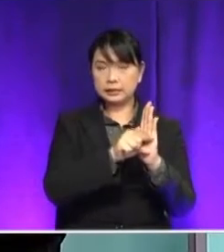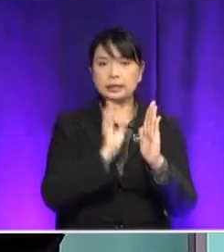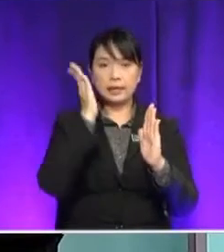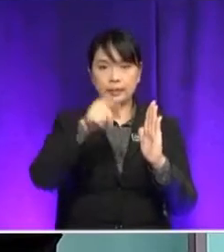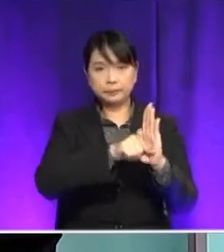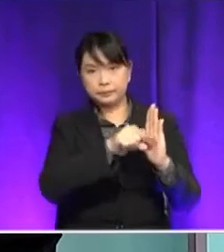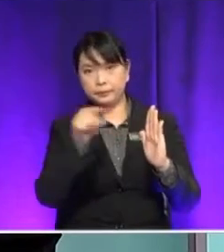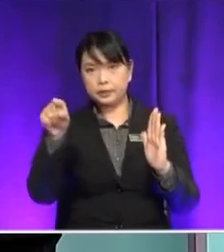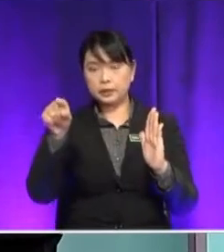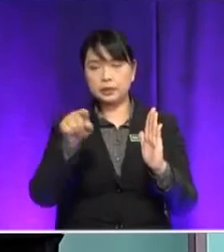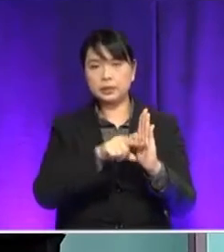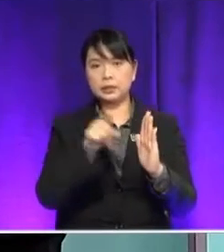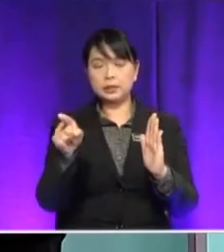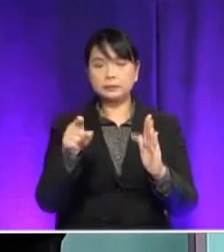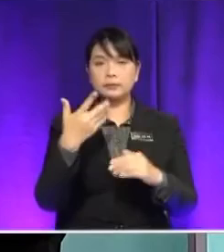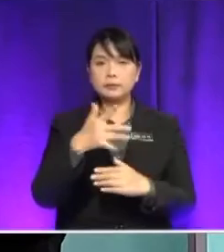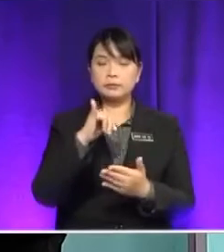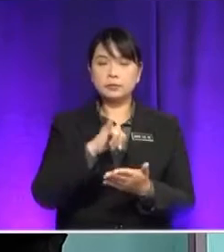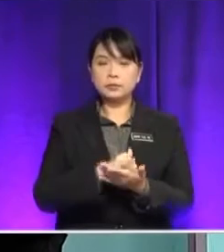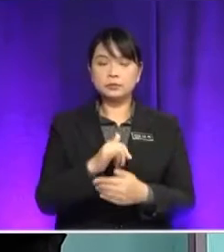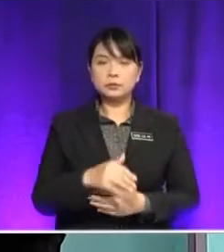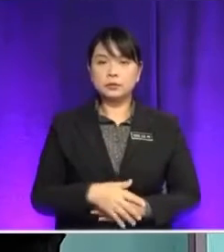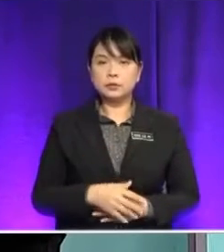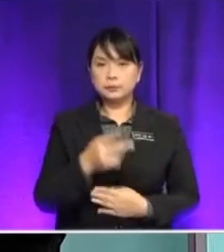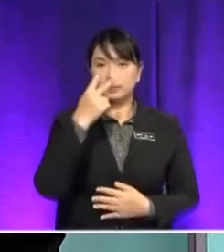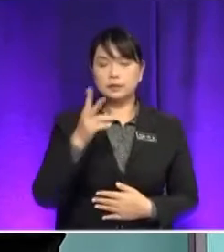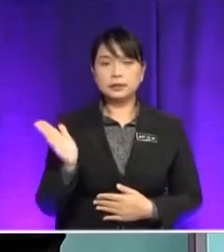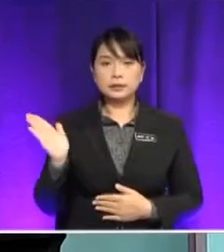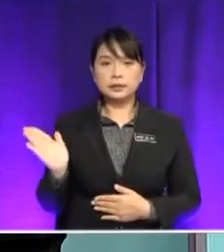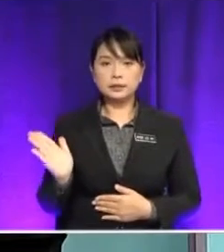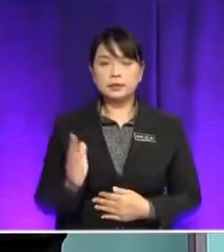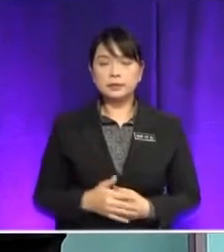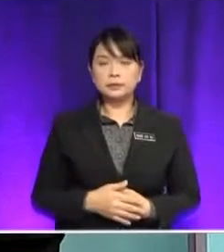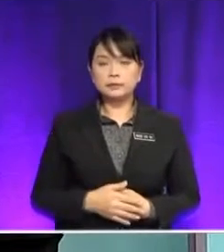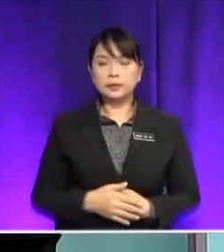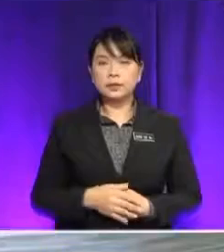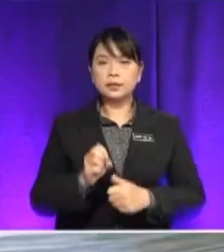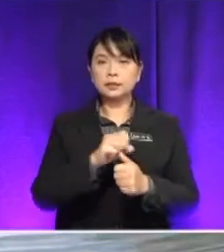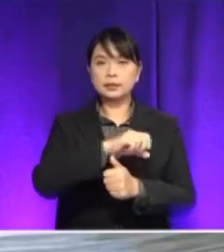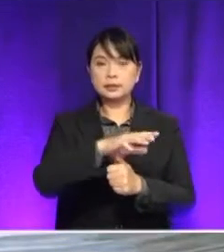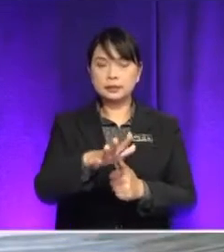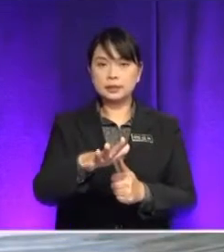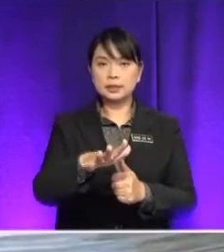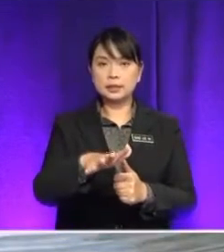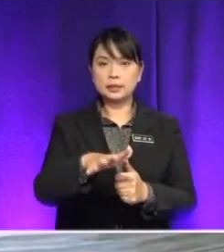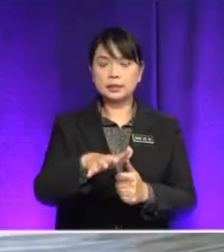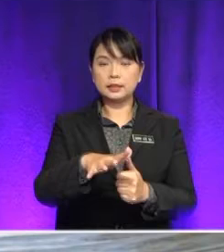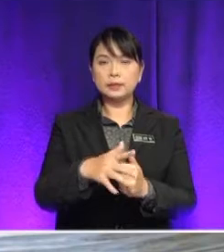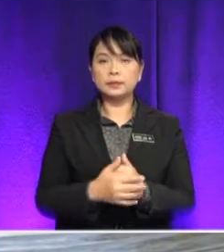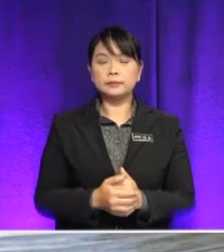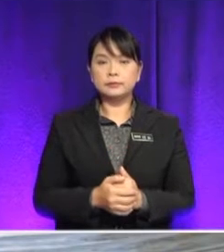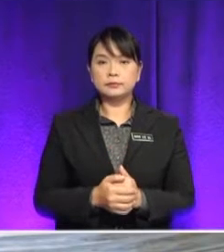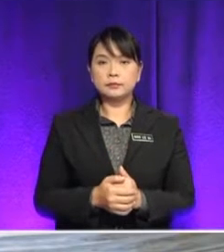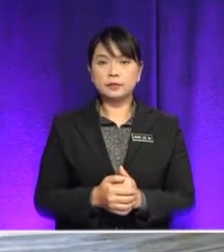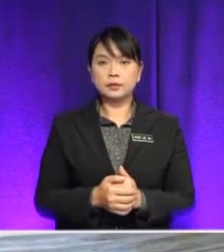dan yang keempat pembauan gelombang Oke pembela Wani dimana kesan penyebaran gelombang disebabkan oleh